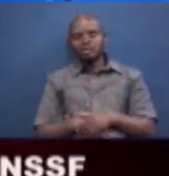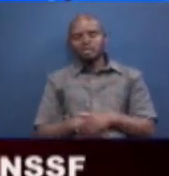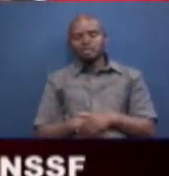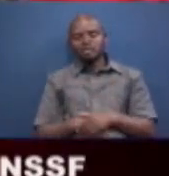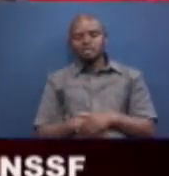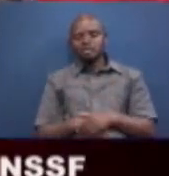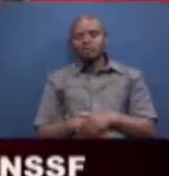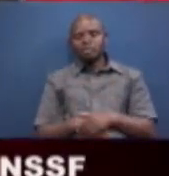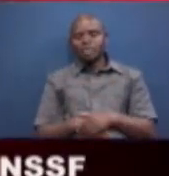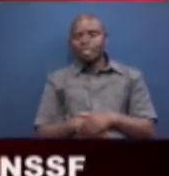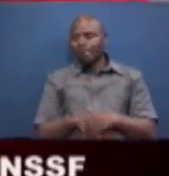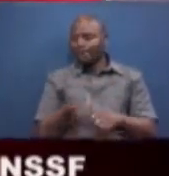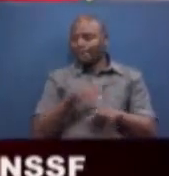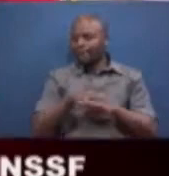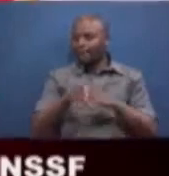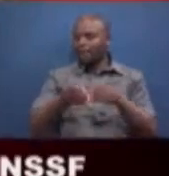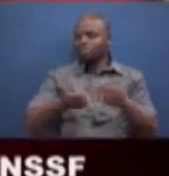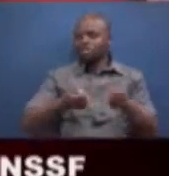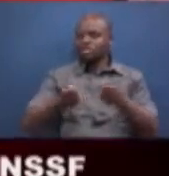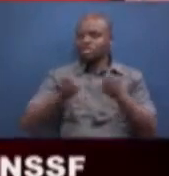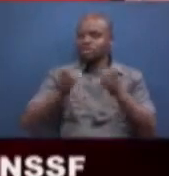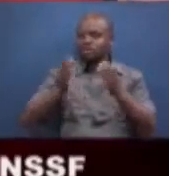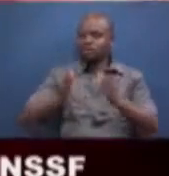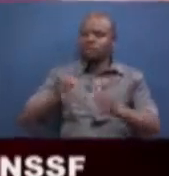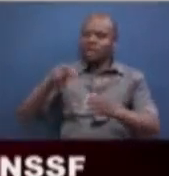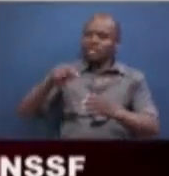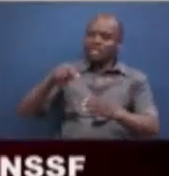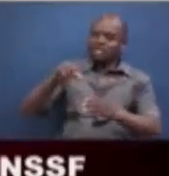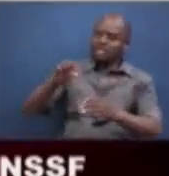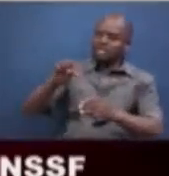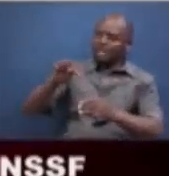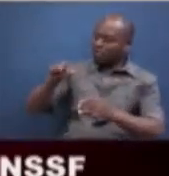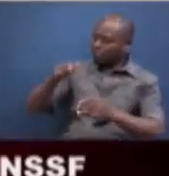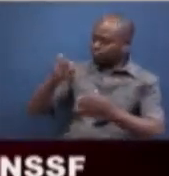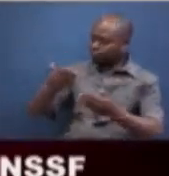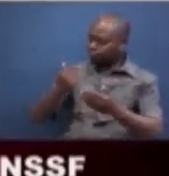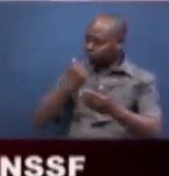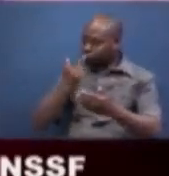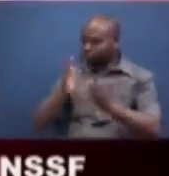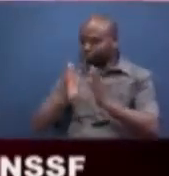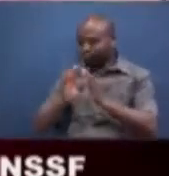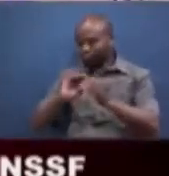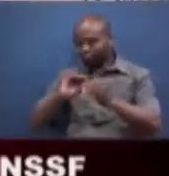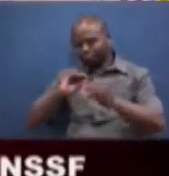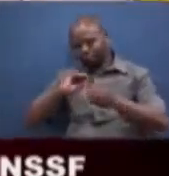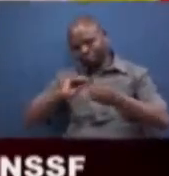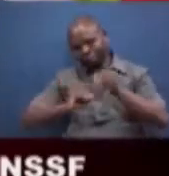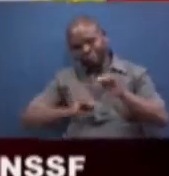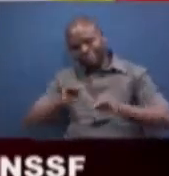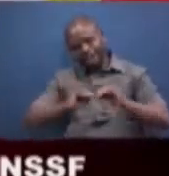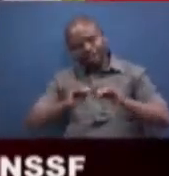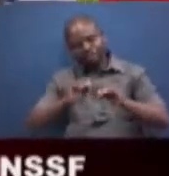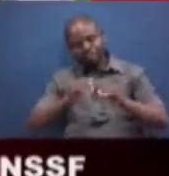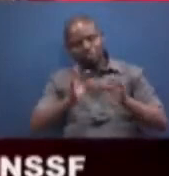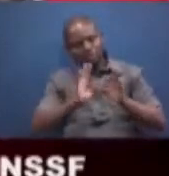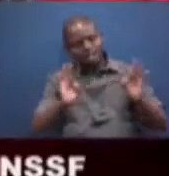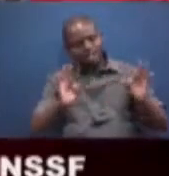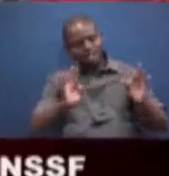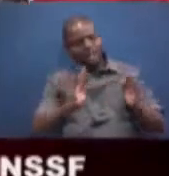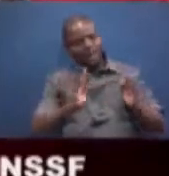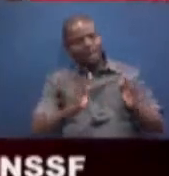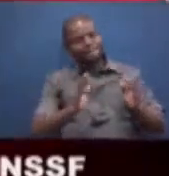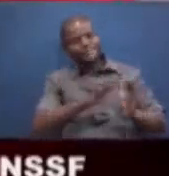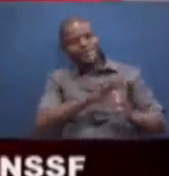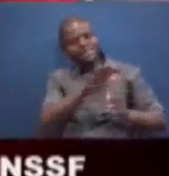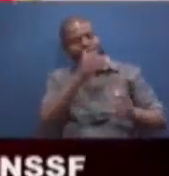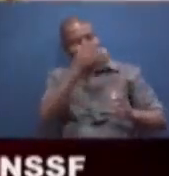Maendeleo hayo mapya yameelezwa na mkurugenzi mkuu wa NSSF Masha Mshomba, ambapo amesifu mchakato wa serikali wa kuboresha mazingira ya